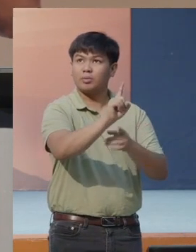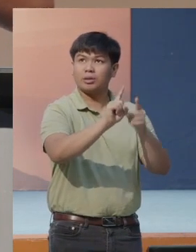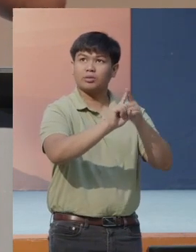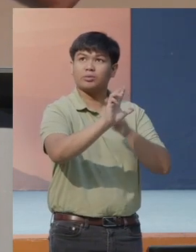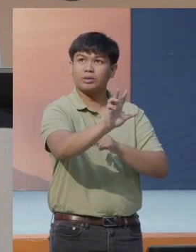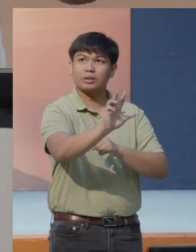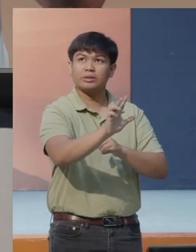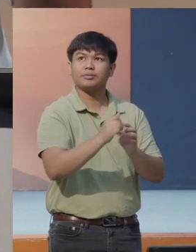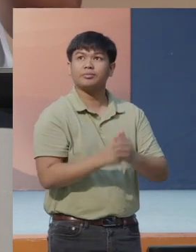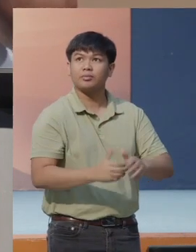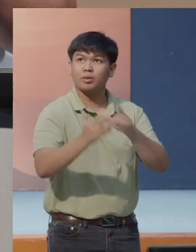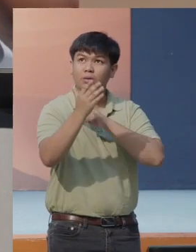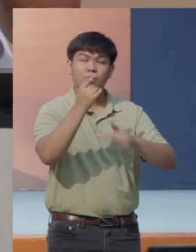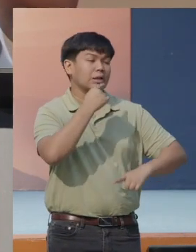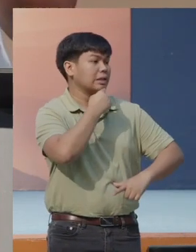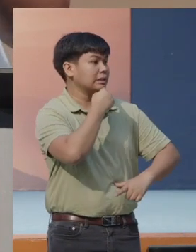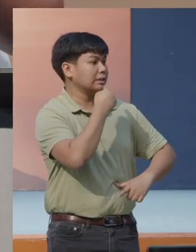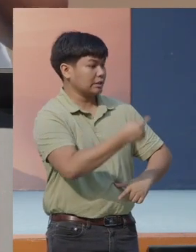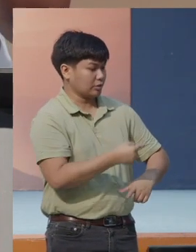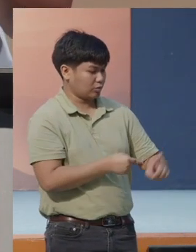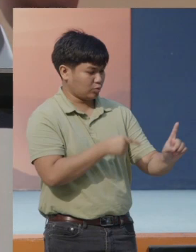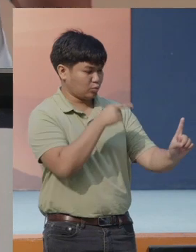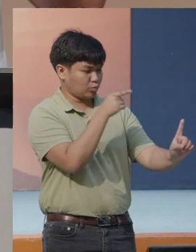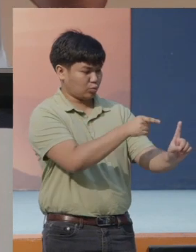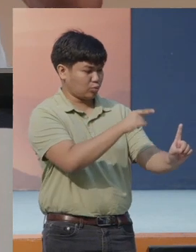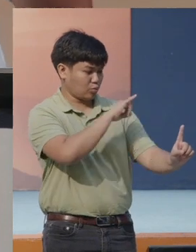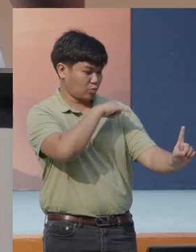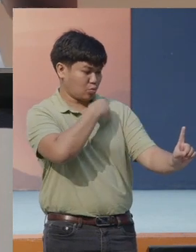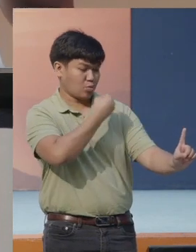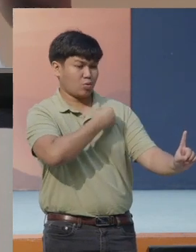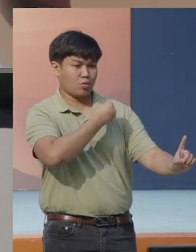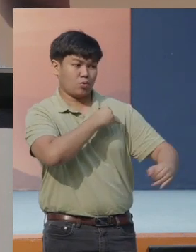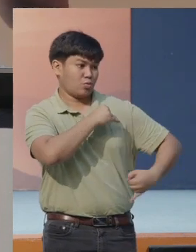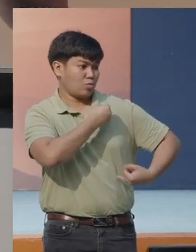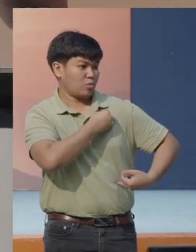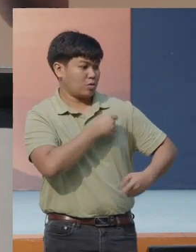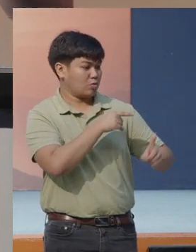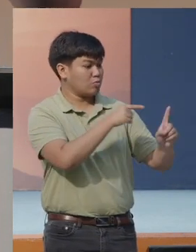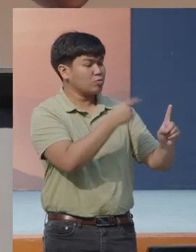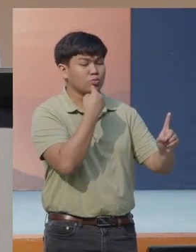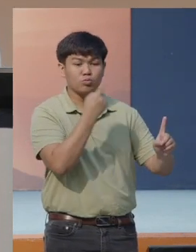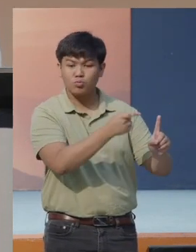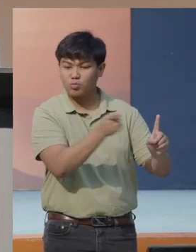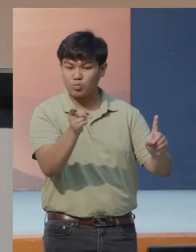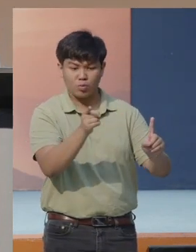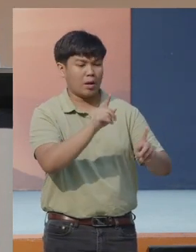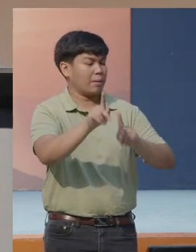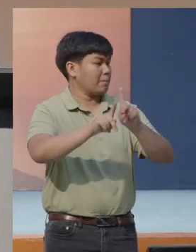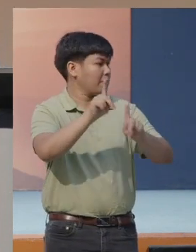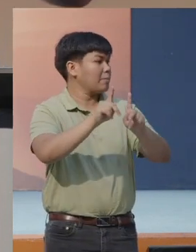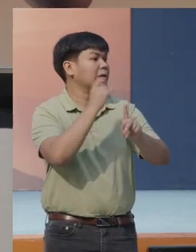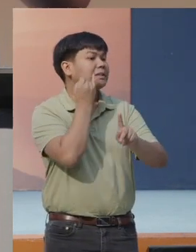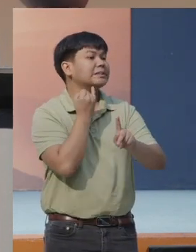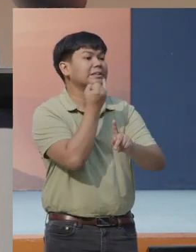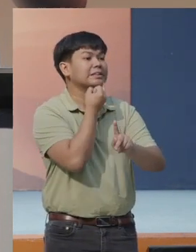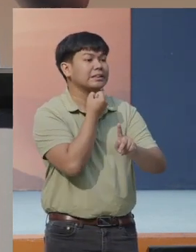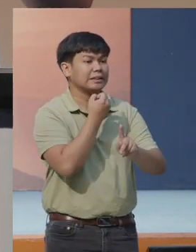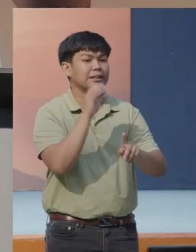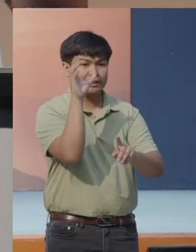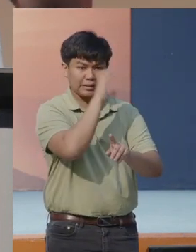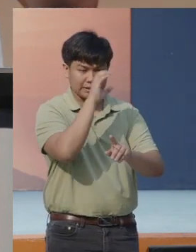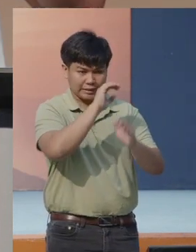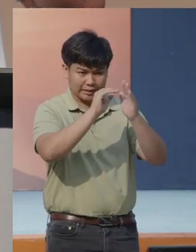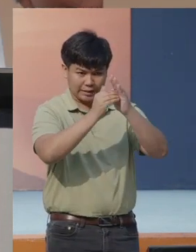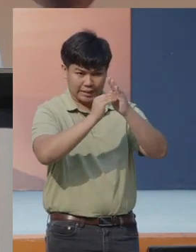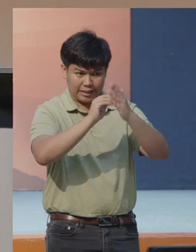inyo. Then the Lord said to Joshua, "Say to the people of Israel, appoint the cities of refuge